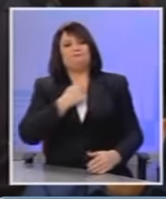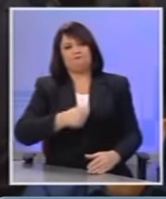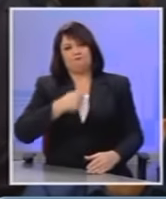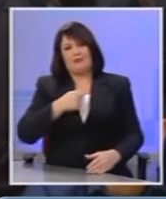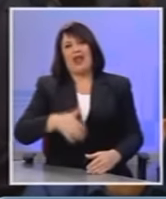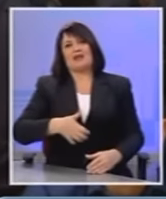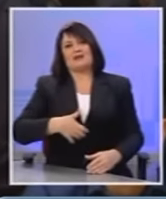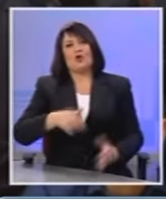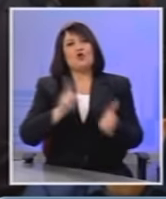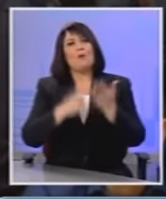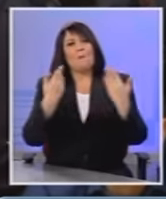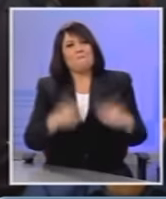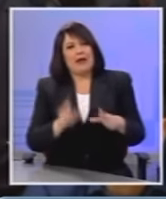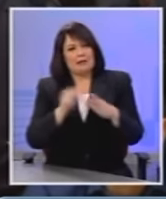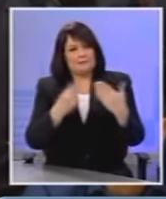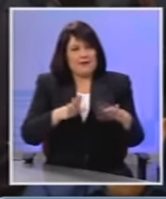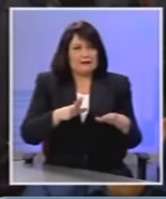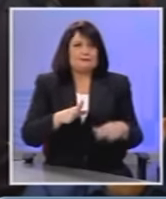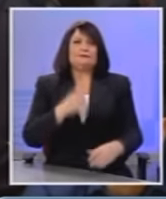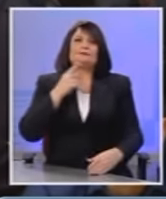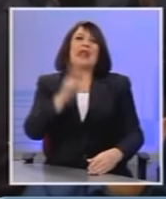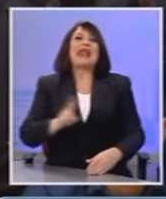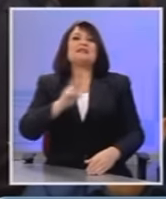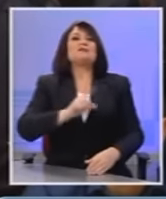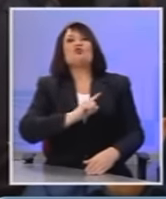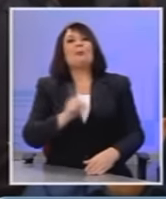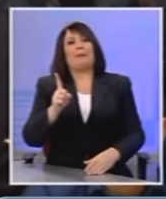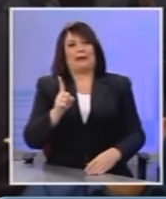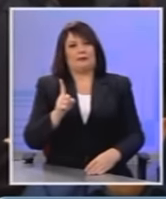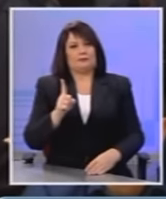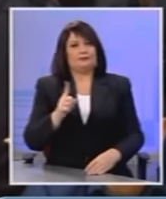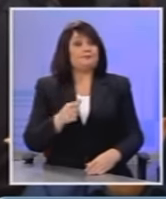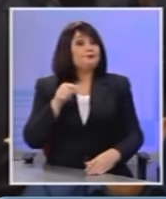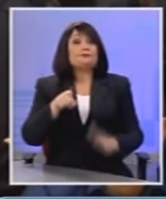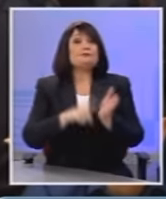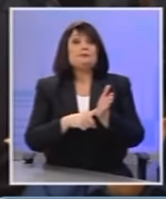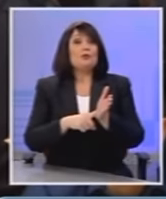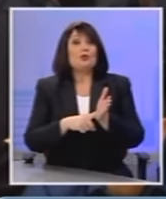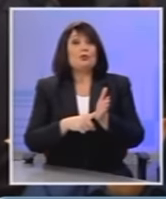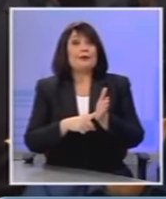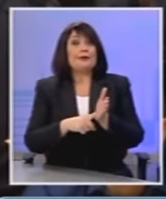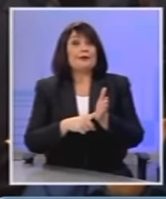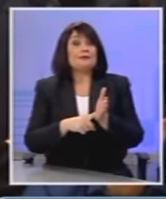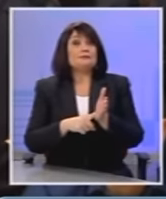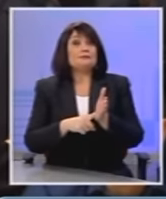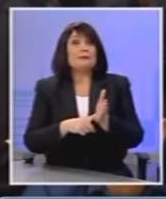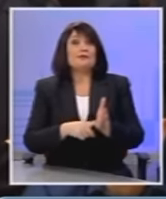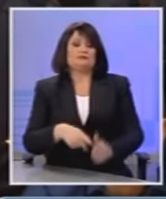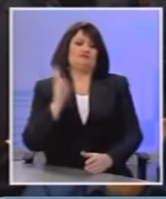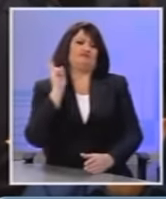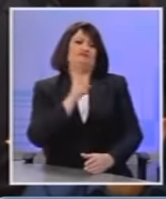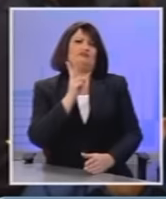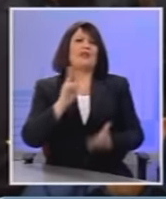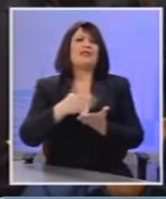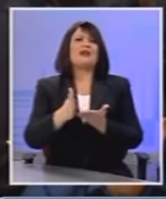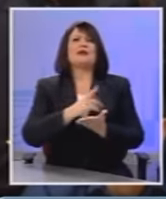Ψηφίσατε ένα νόμο κατά του ρατσισμού, ο οποίος καταγγέλει όλες τις